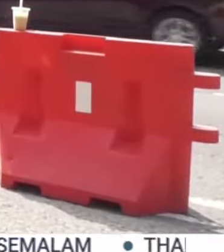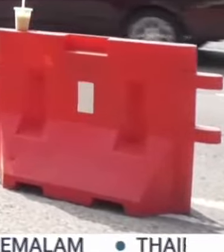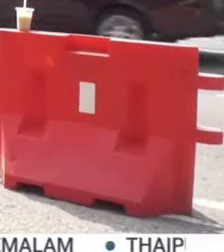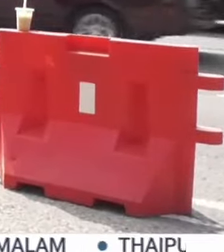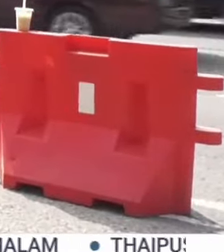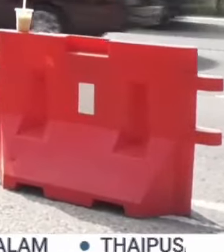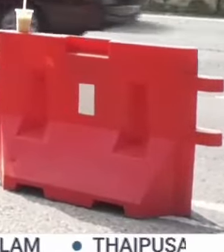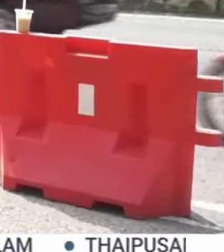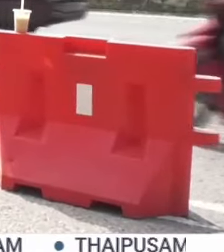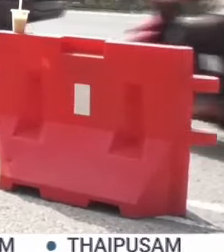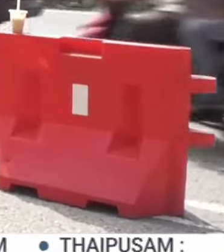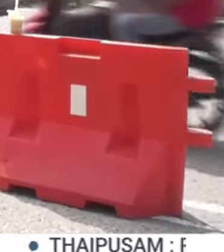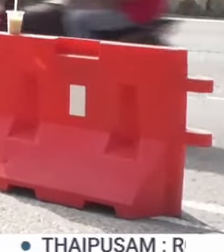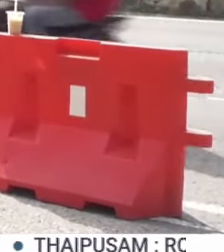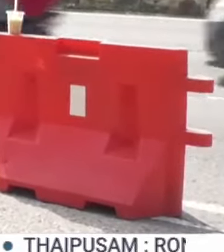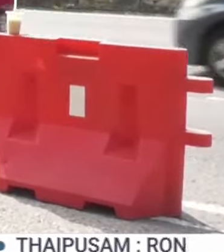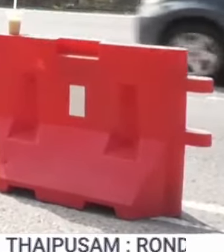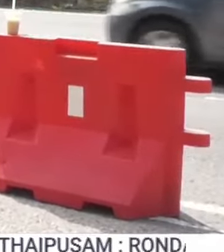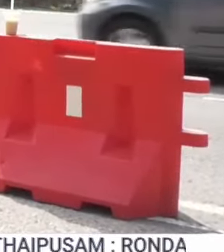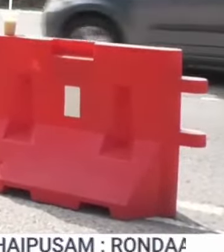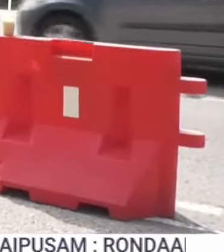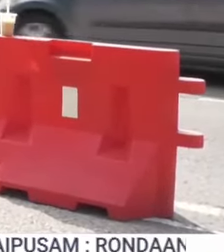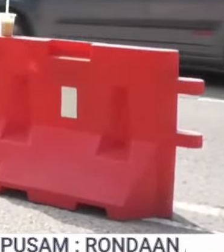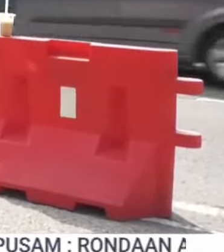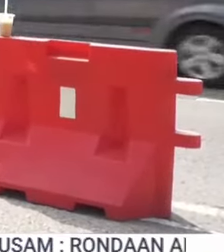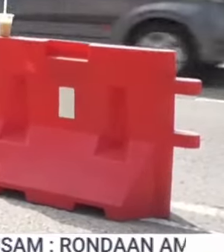Jalan akan ditutup mengikut keadaan